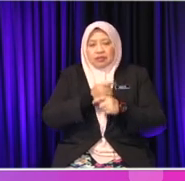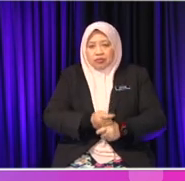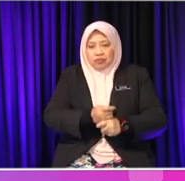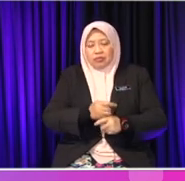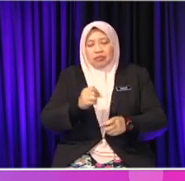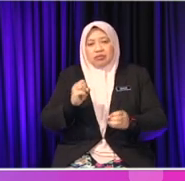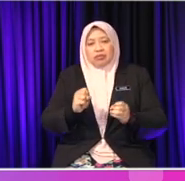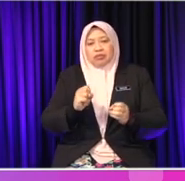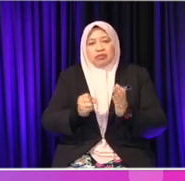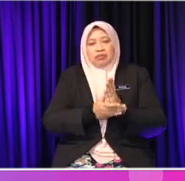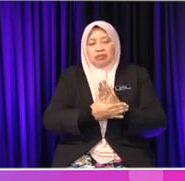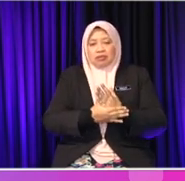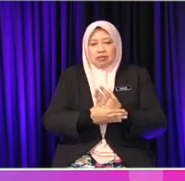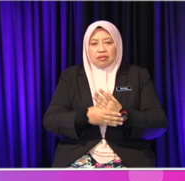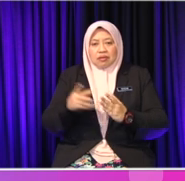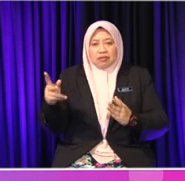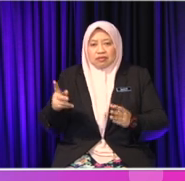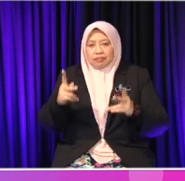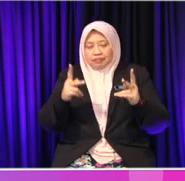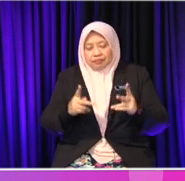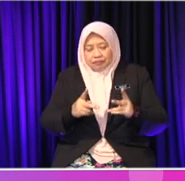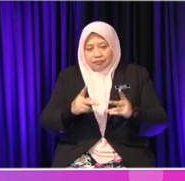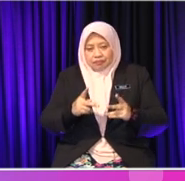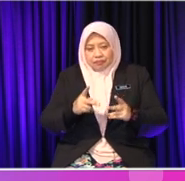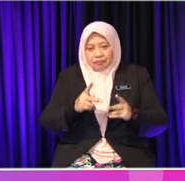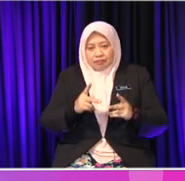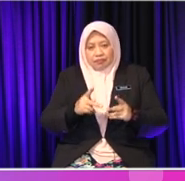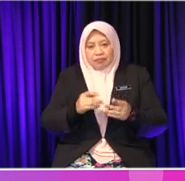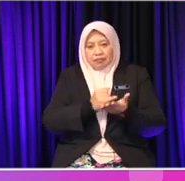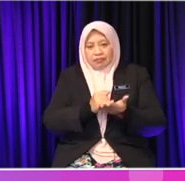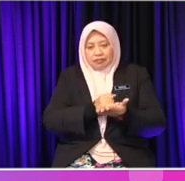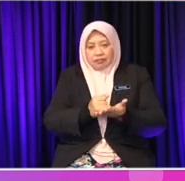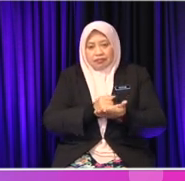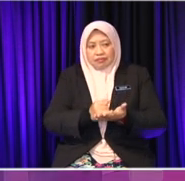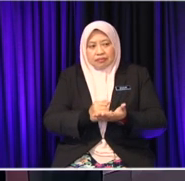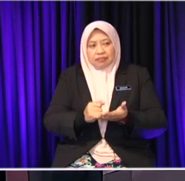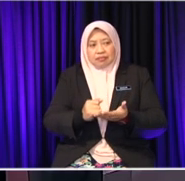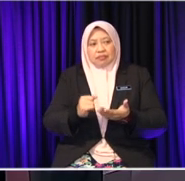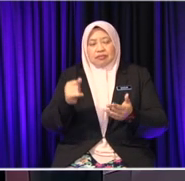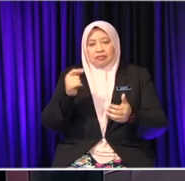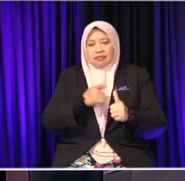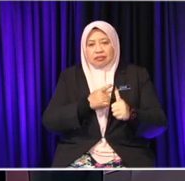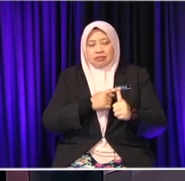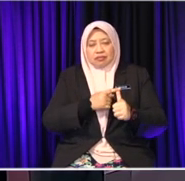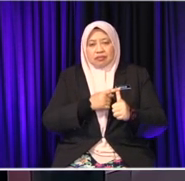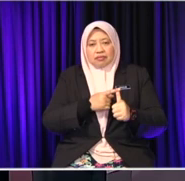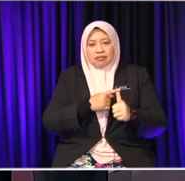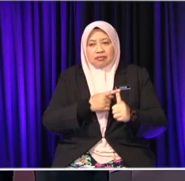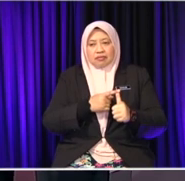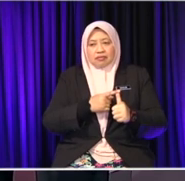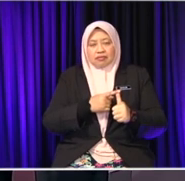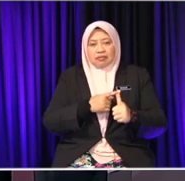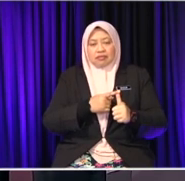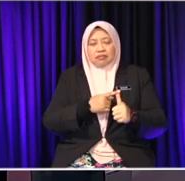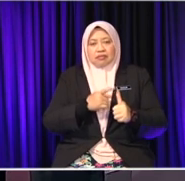bagi isumoto oke isumo itu jadi tiga jenis komprehensif pihak ketiga kebahagiaan dan pihak ketiga